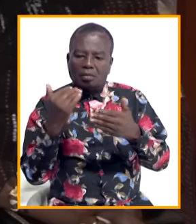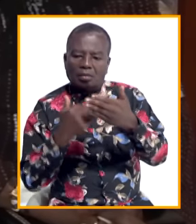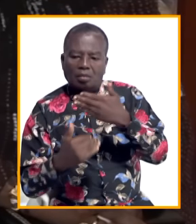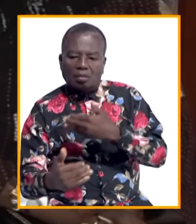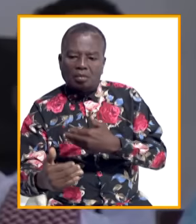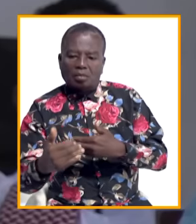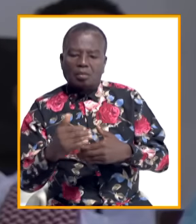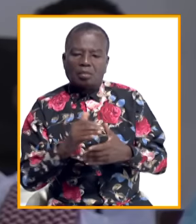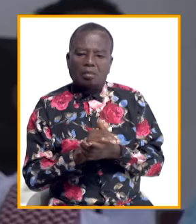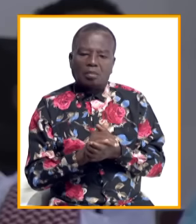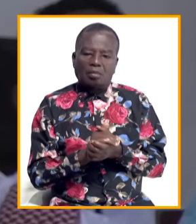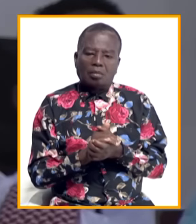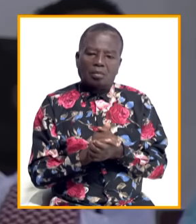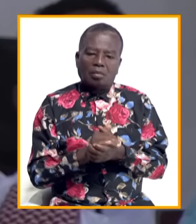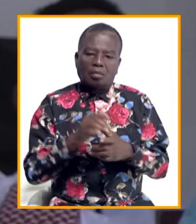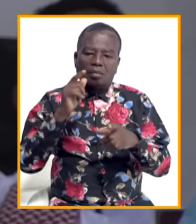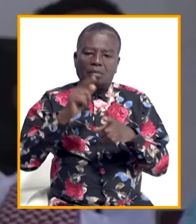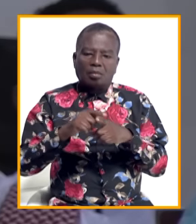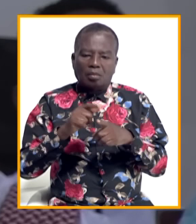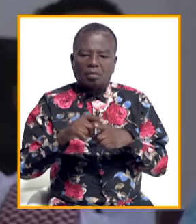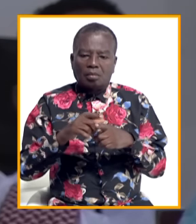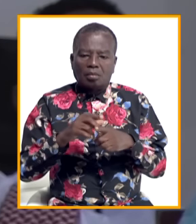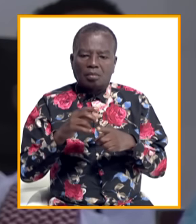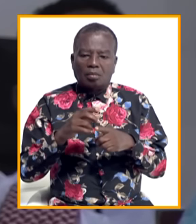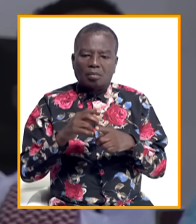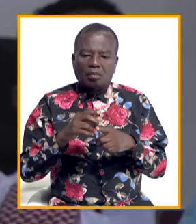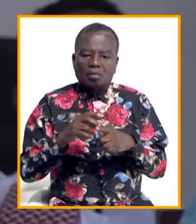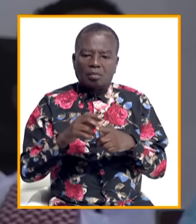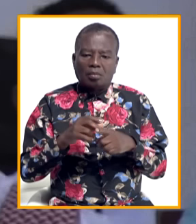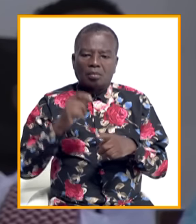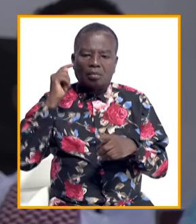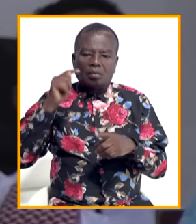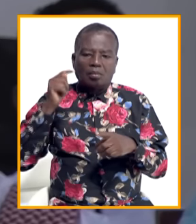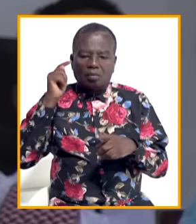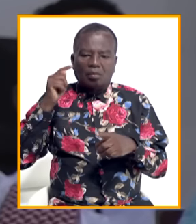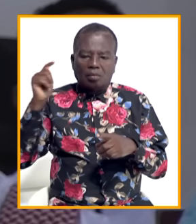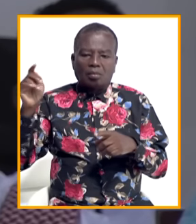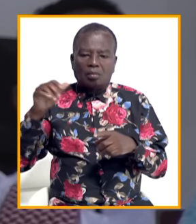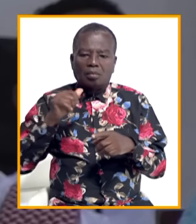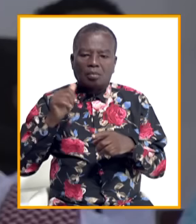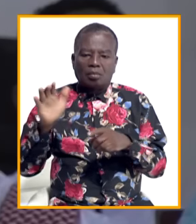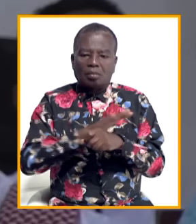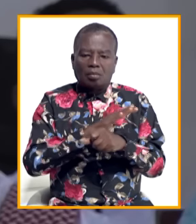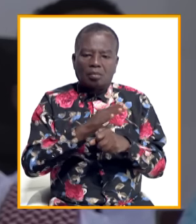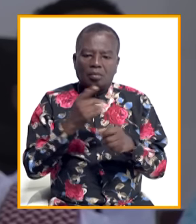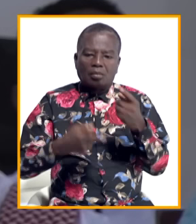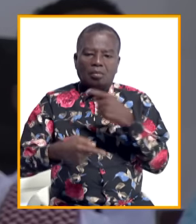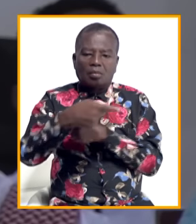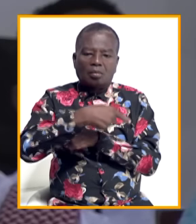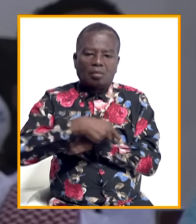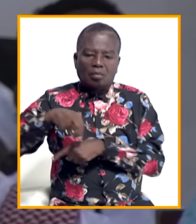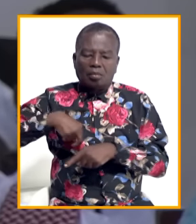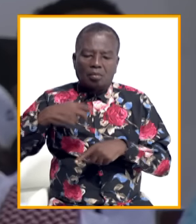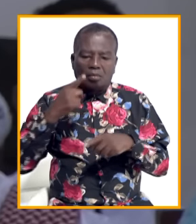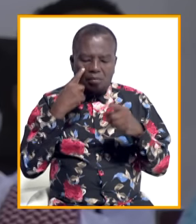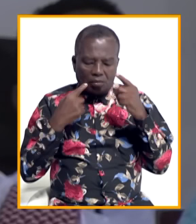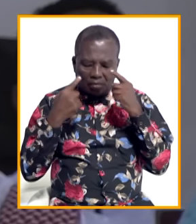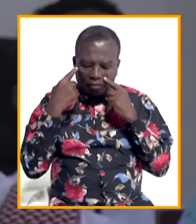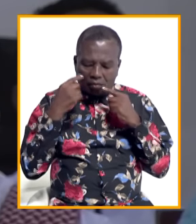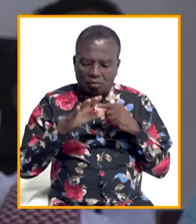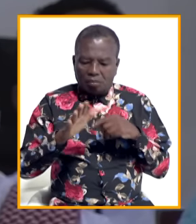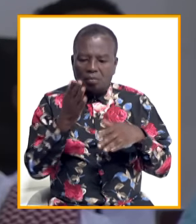tes gestes, tes mots et tes prières en ont témoigné à suffisance. Aujourd'hui, nous pleurons ta